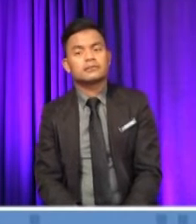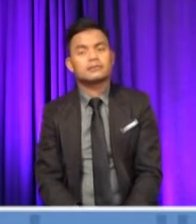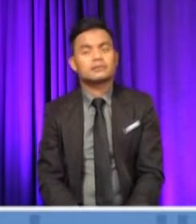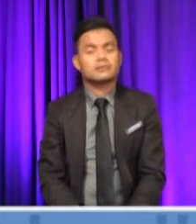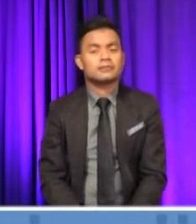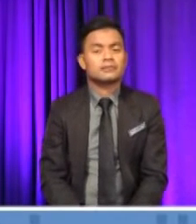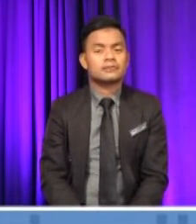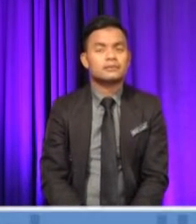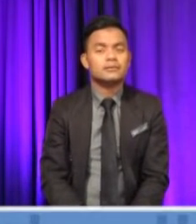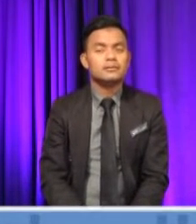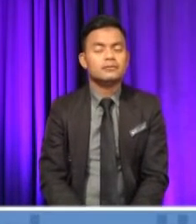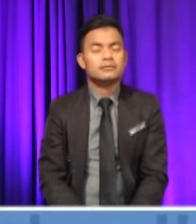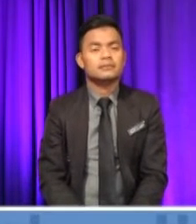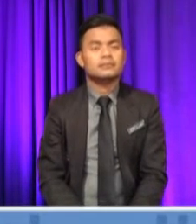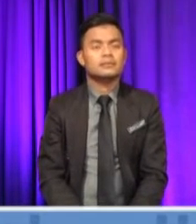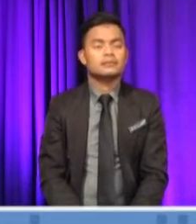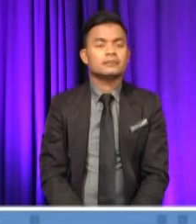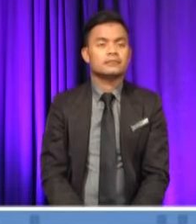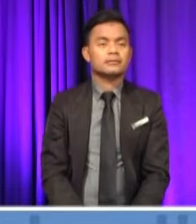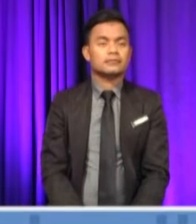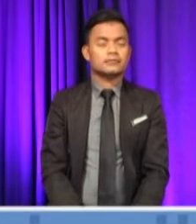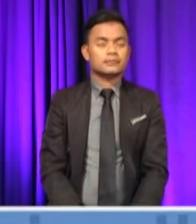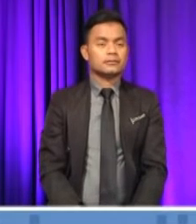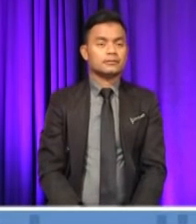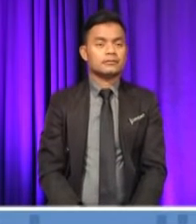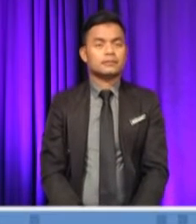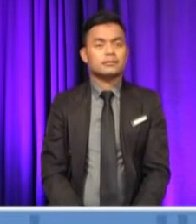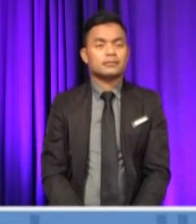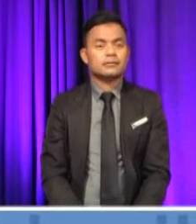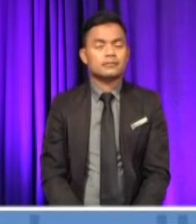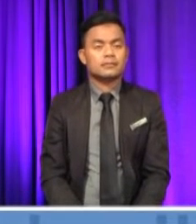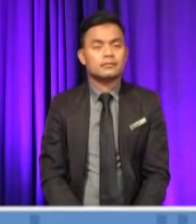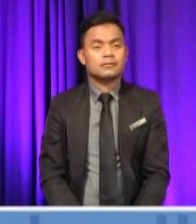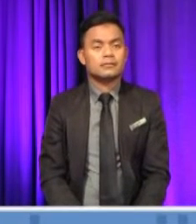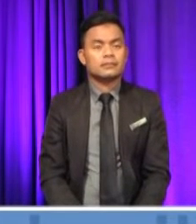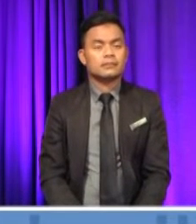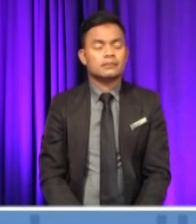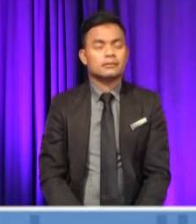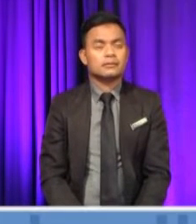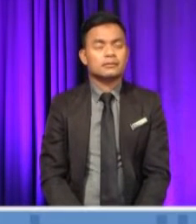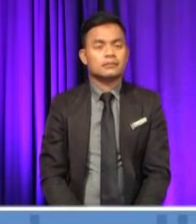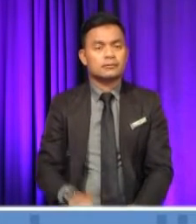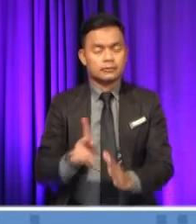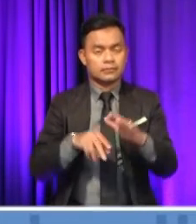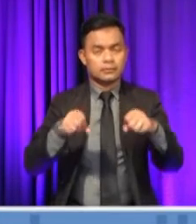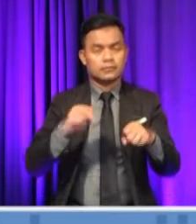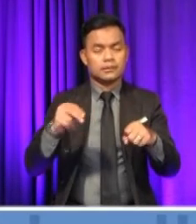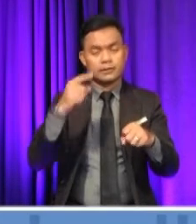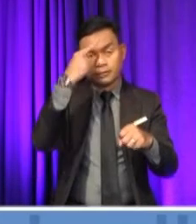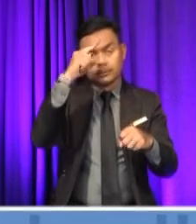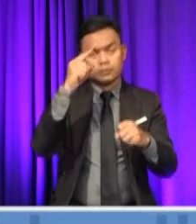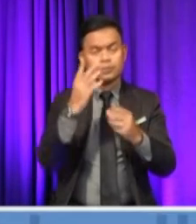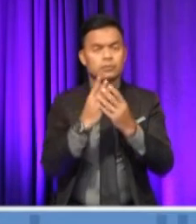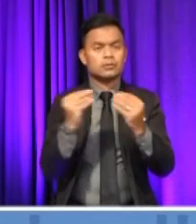salah. Betul jawapan Syahira. Oh, lega Pernyataan Syahira, ini salah. Okey. Yang Ketiga, keupayaan untuk